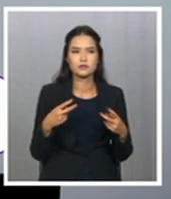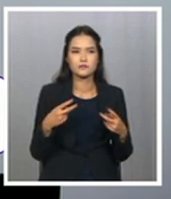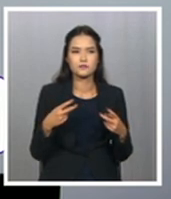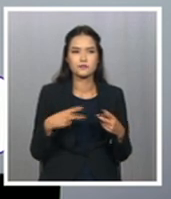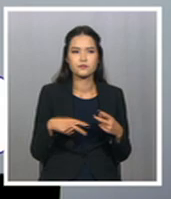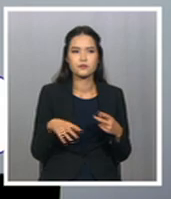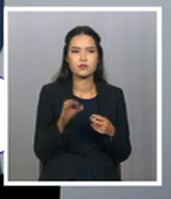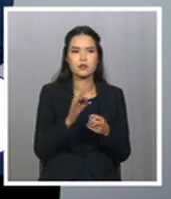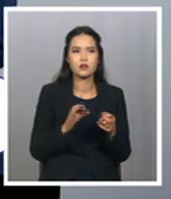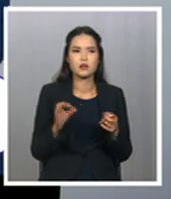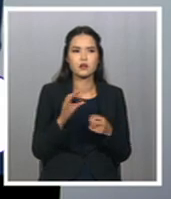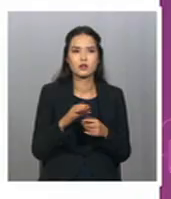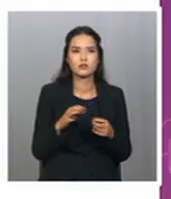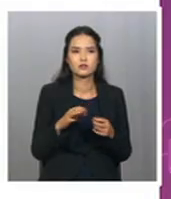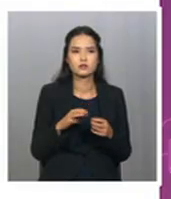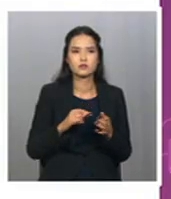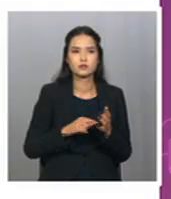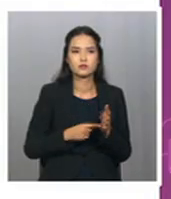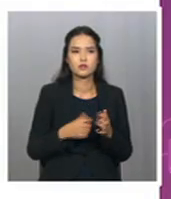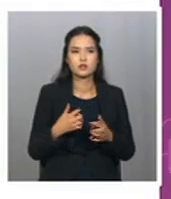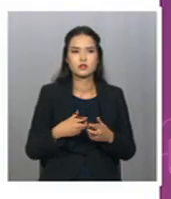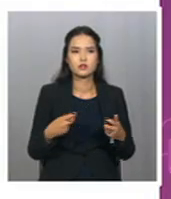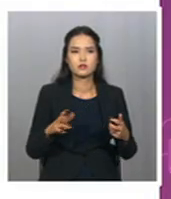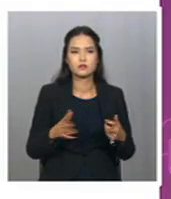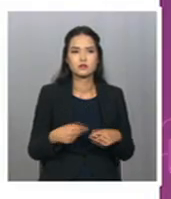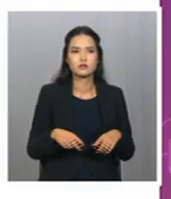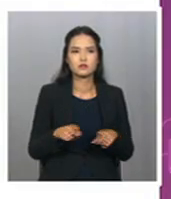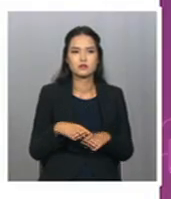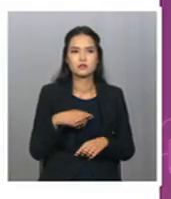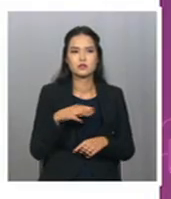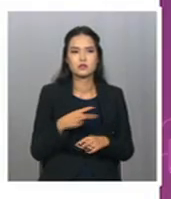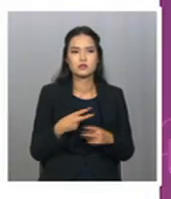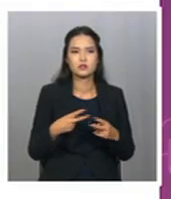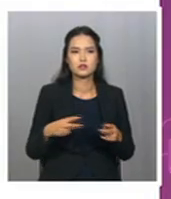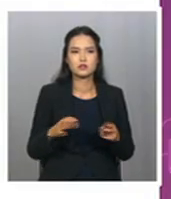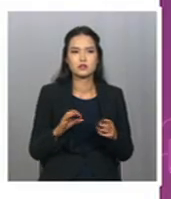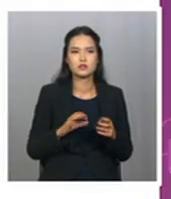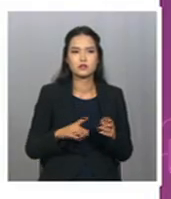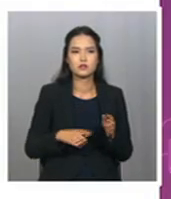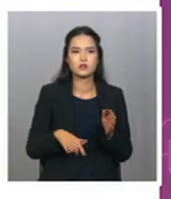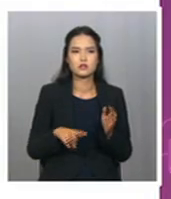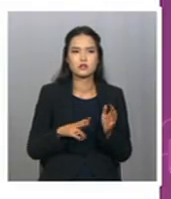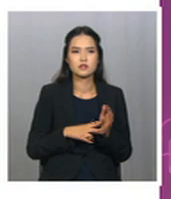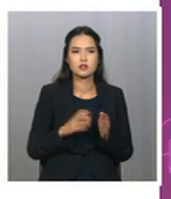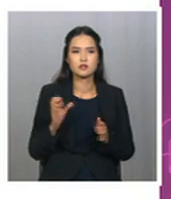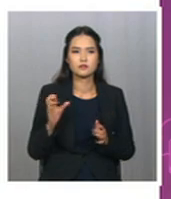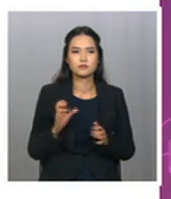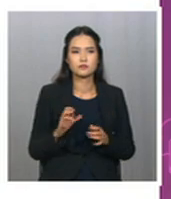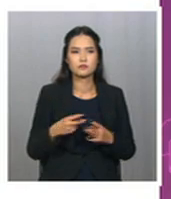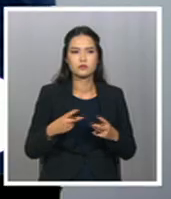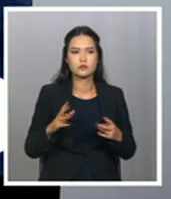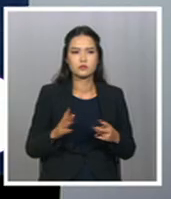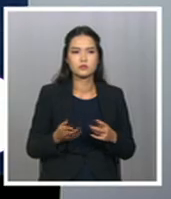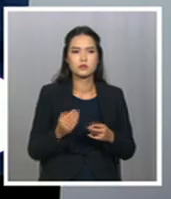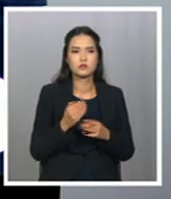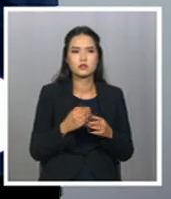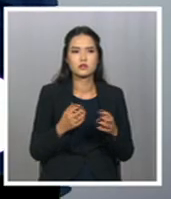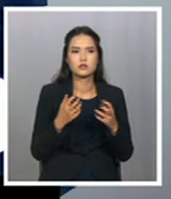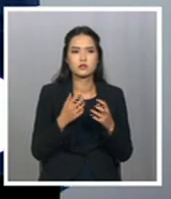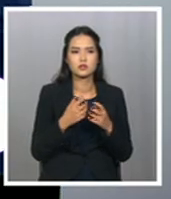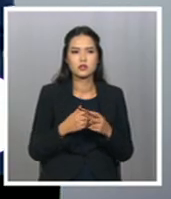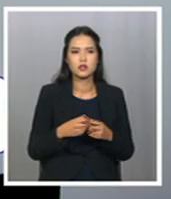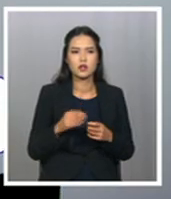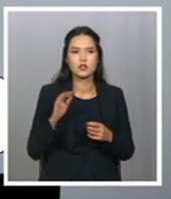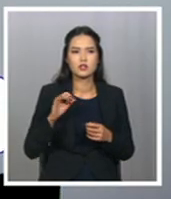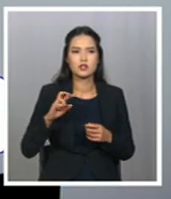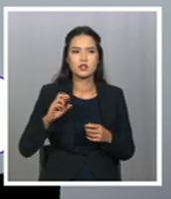айналым жасауға кеткен уақыты. Сәйкесінше бізде ол 0,8 секундқа тең. Енді тербеліс периоды арқылы біз тербеліс жиілігін анықтай